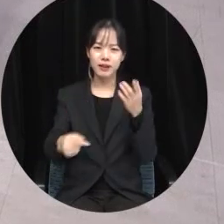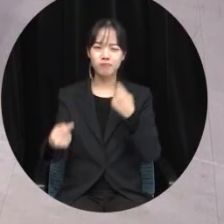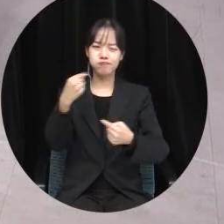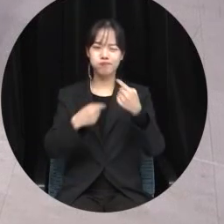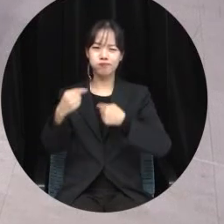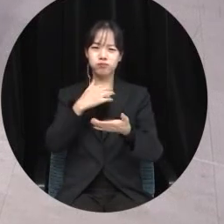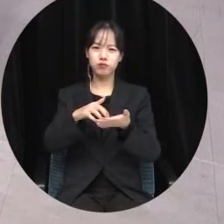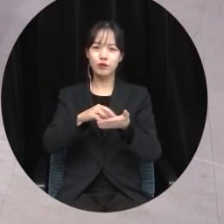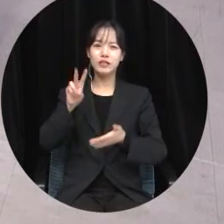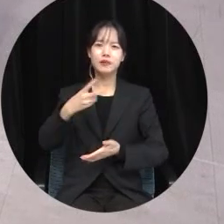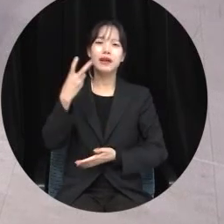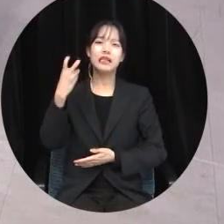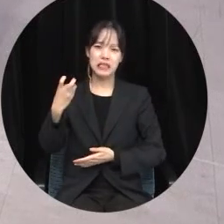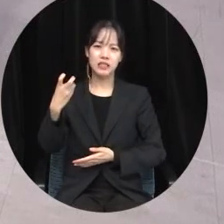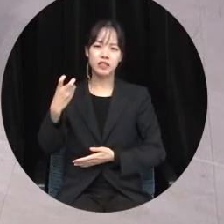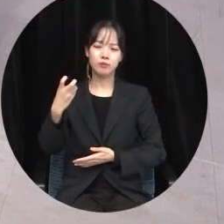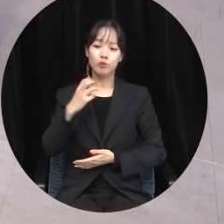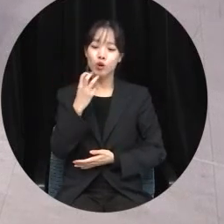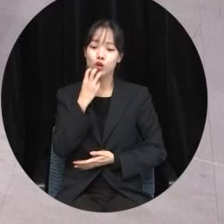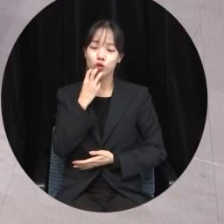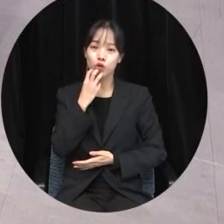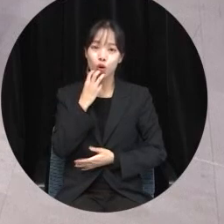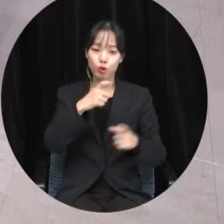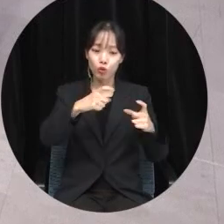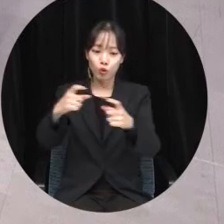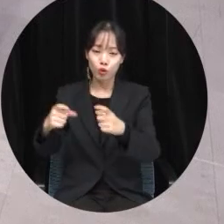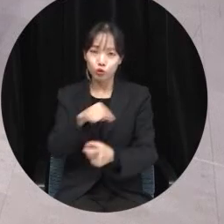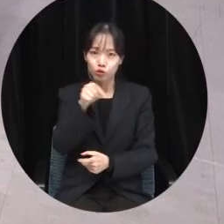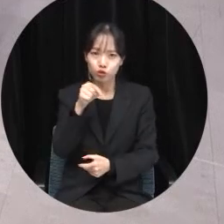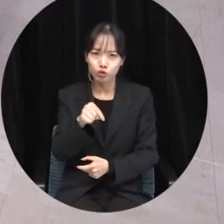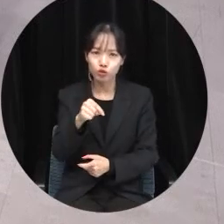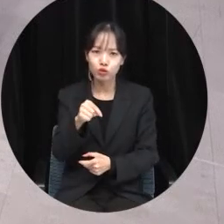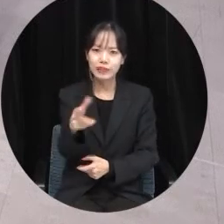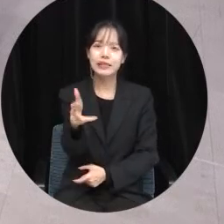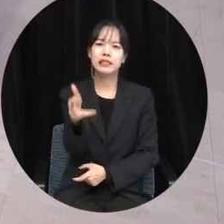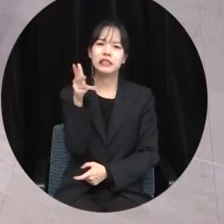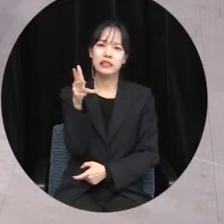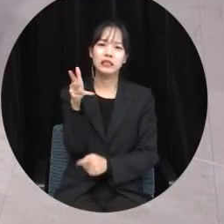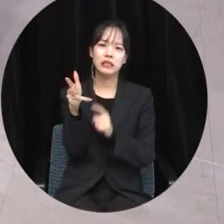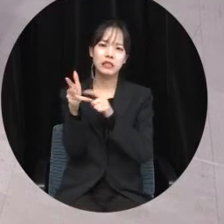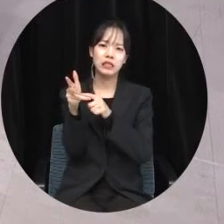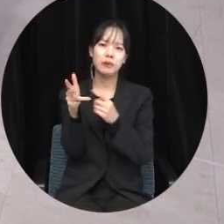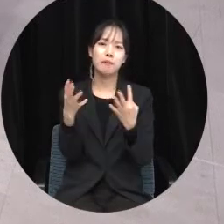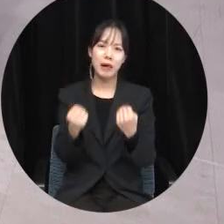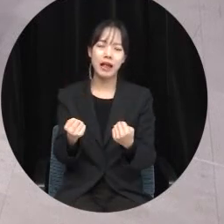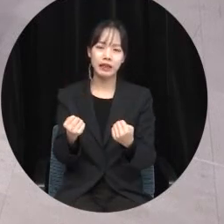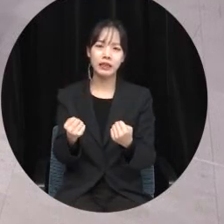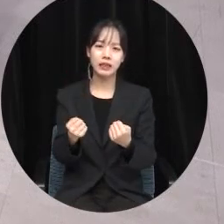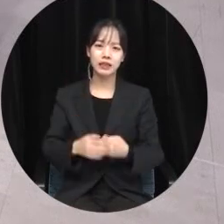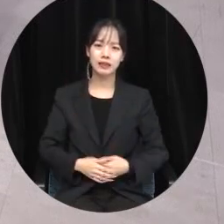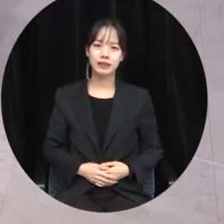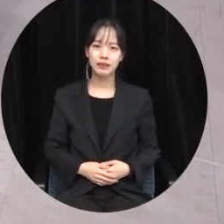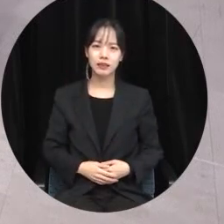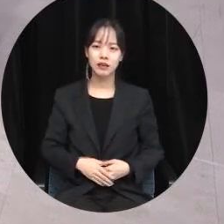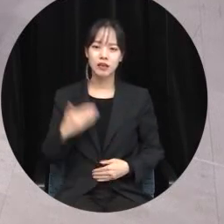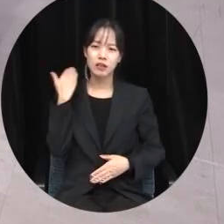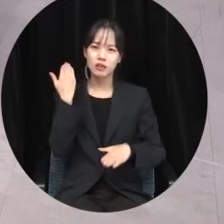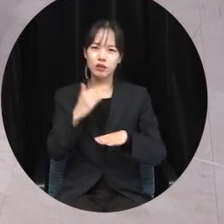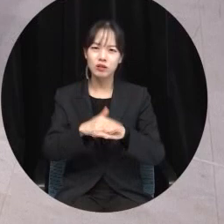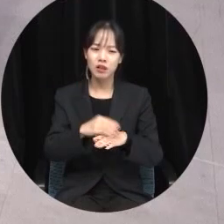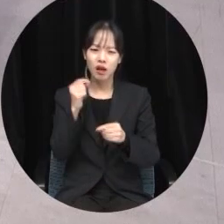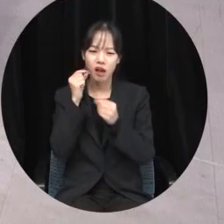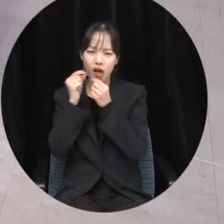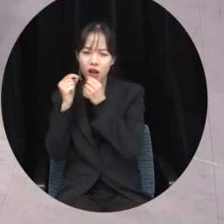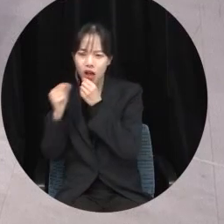서울시 25개 자치구 중 일곱 번째로 많이 발생한 지역입니다. 전세 사기로 고통받고 있는 피해